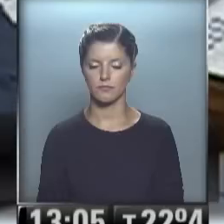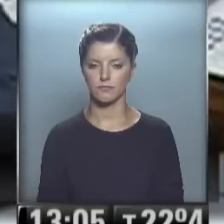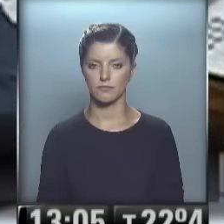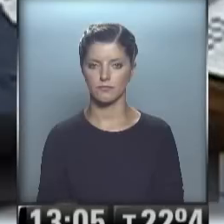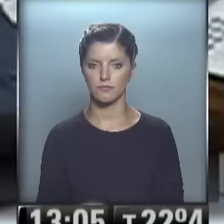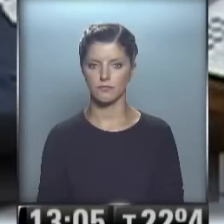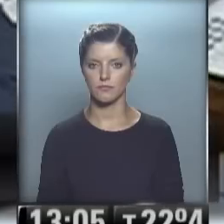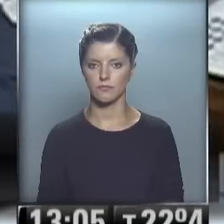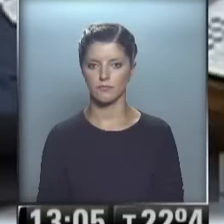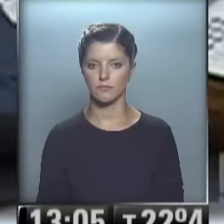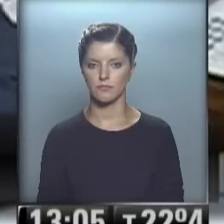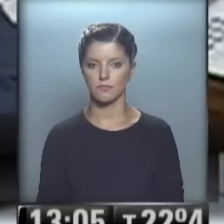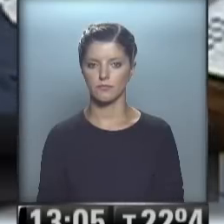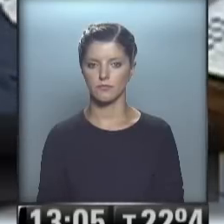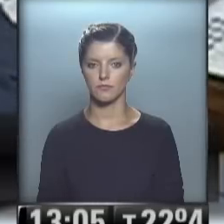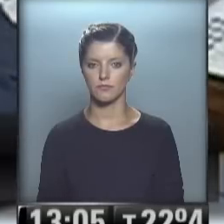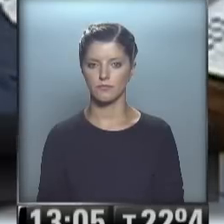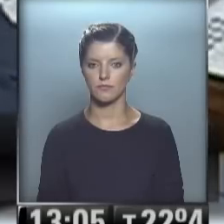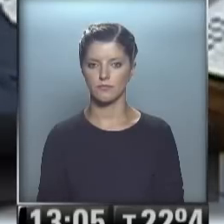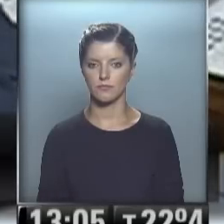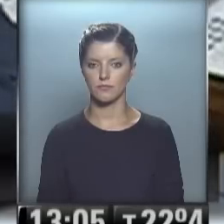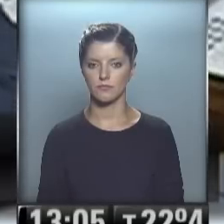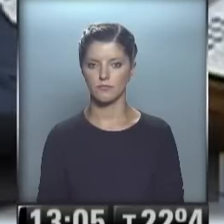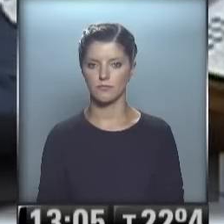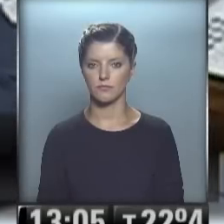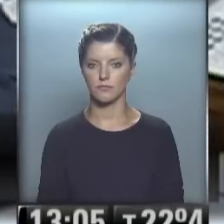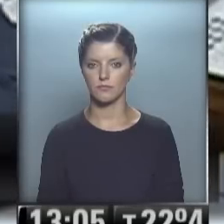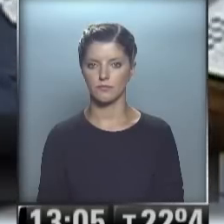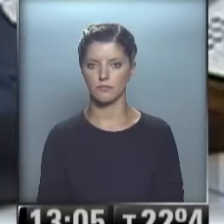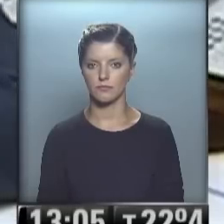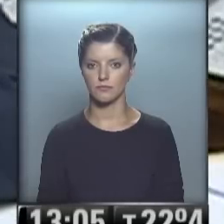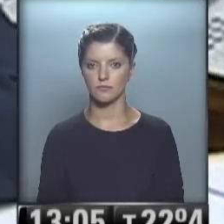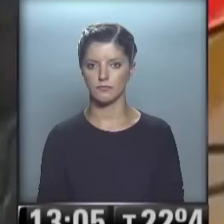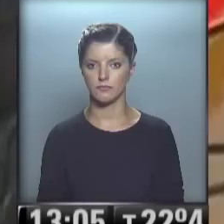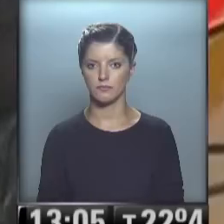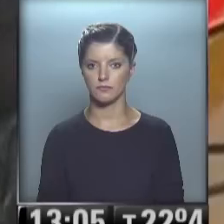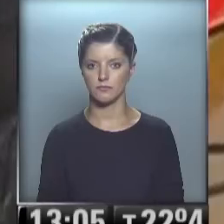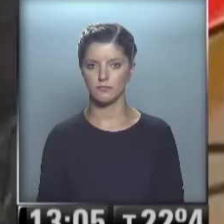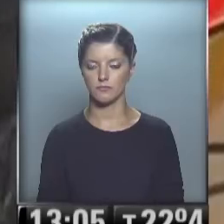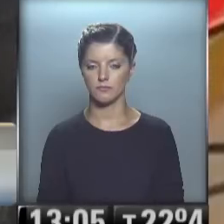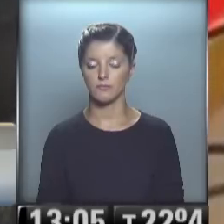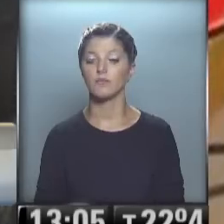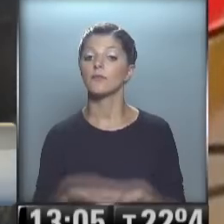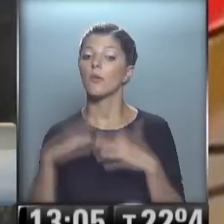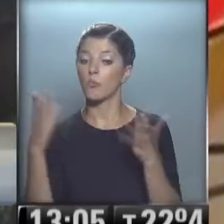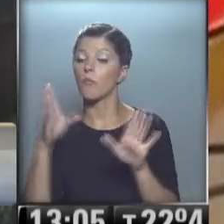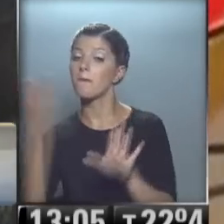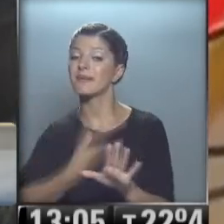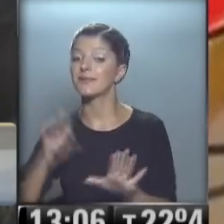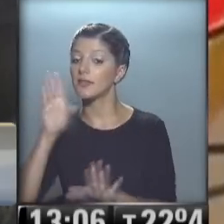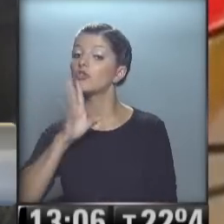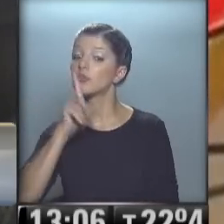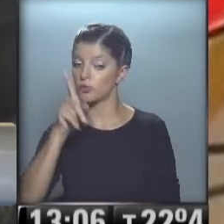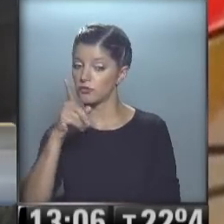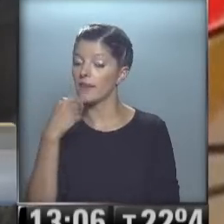З обох боків барикад знаходяться громадяни однієї нашої держави. Por su parte, Putin optó